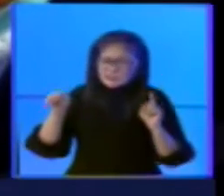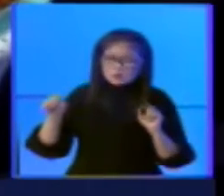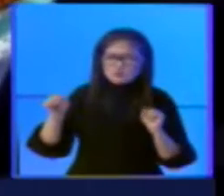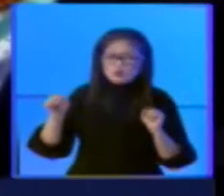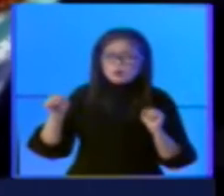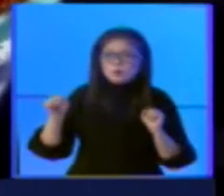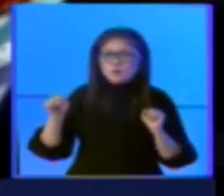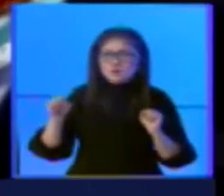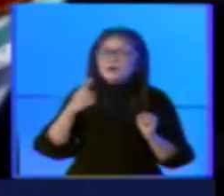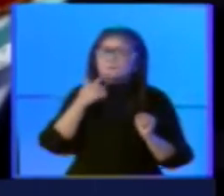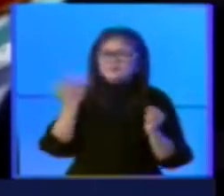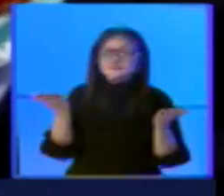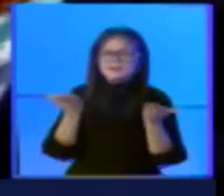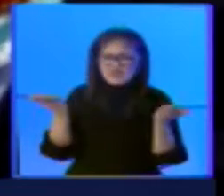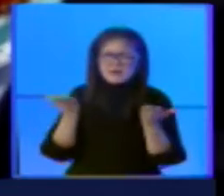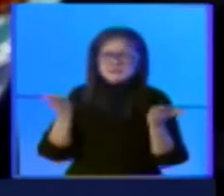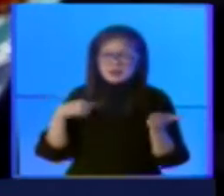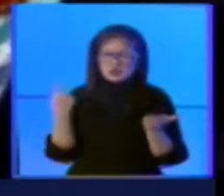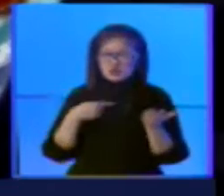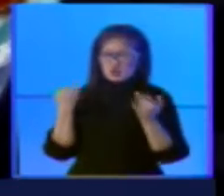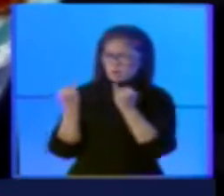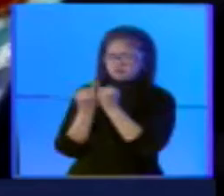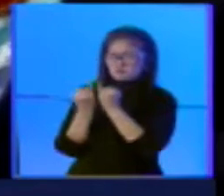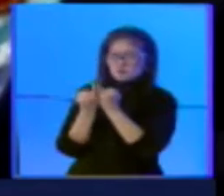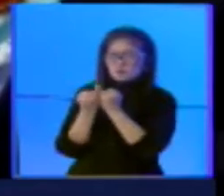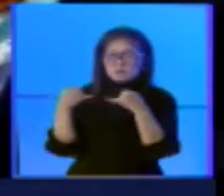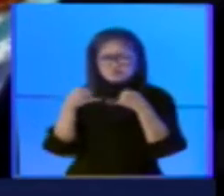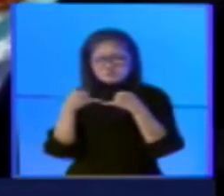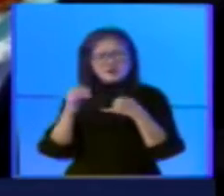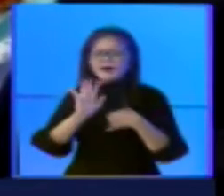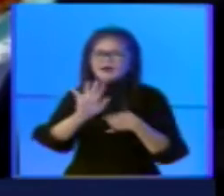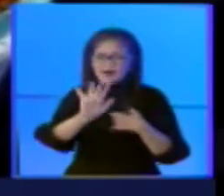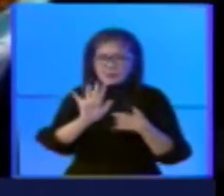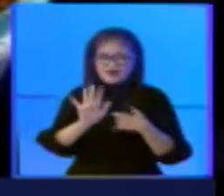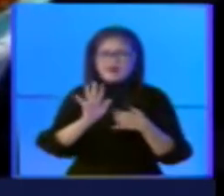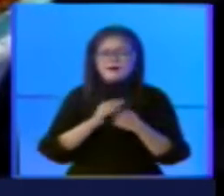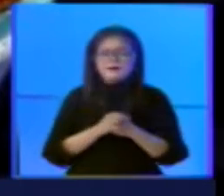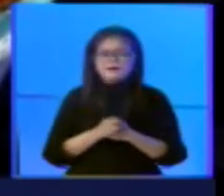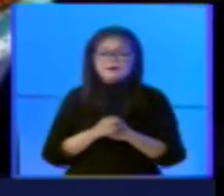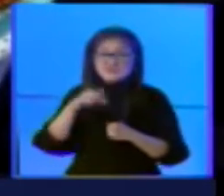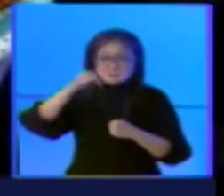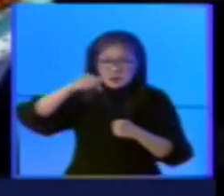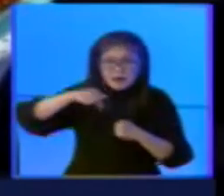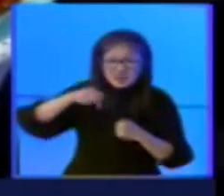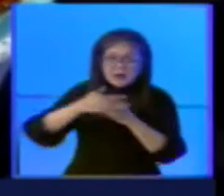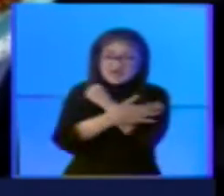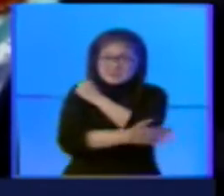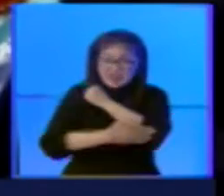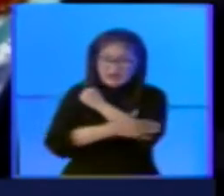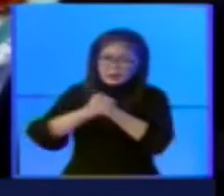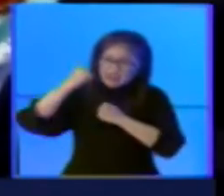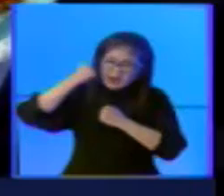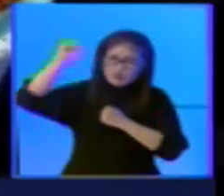berarti kita ini bermusuhan dalam berbangsa dan bernegara ya inilah yang namanya negara demokrasi